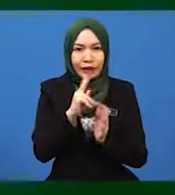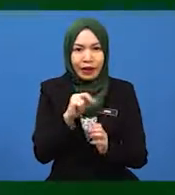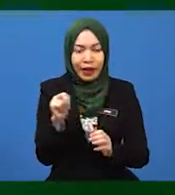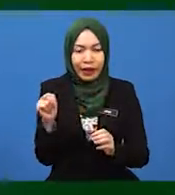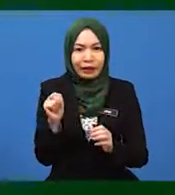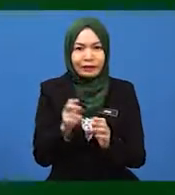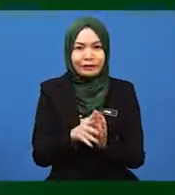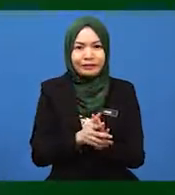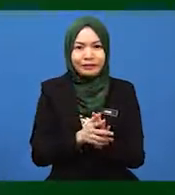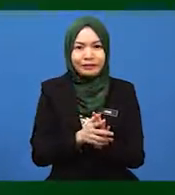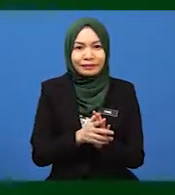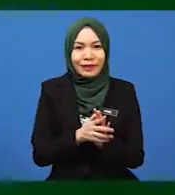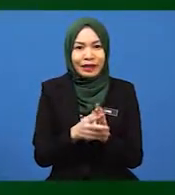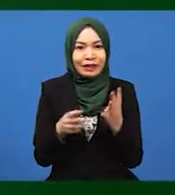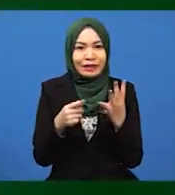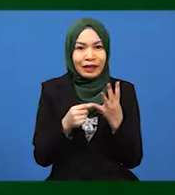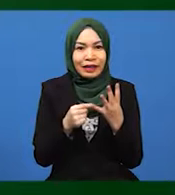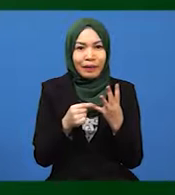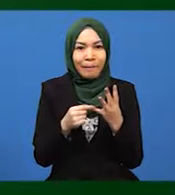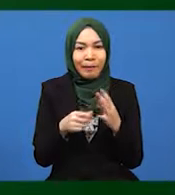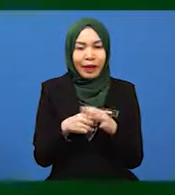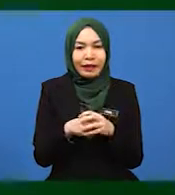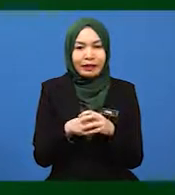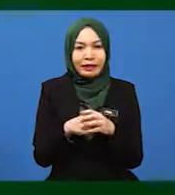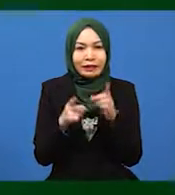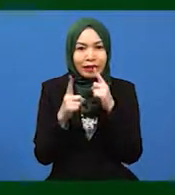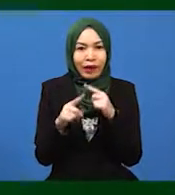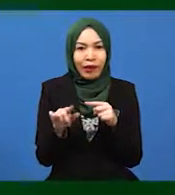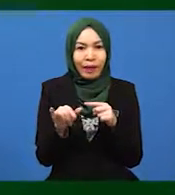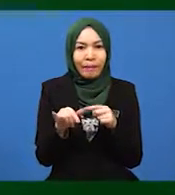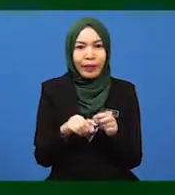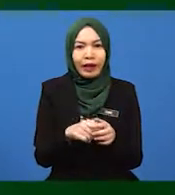Baris keempat ialah respon bagi ayat